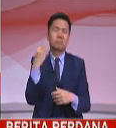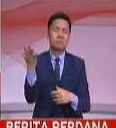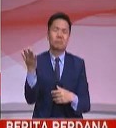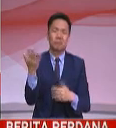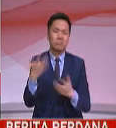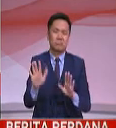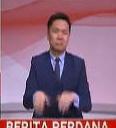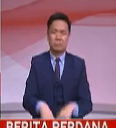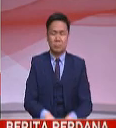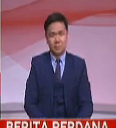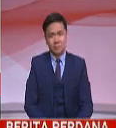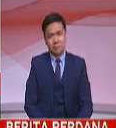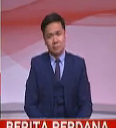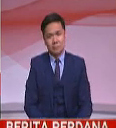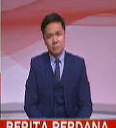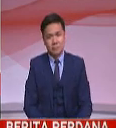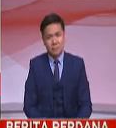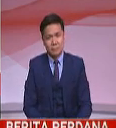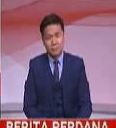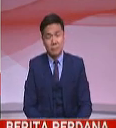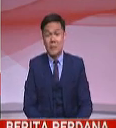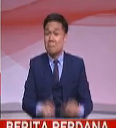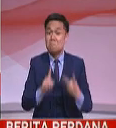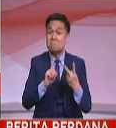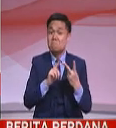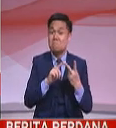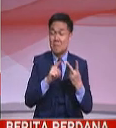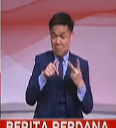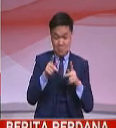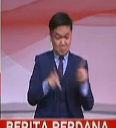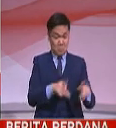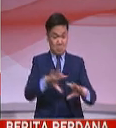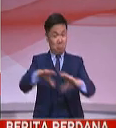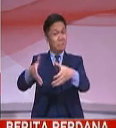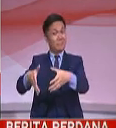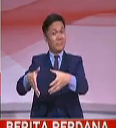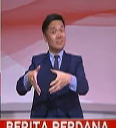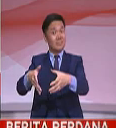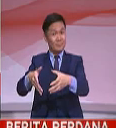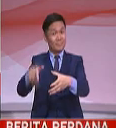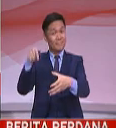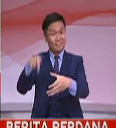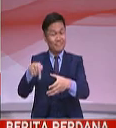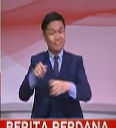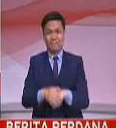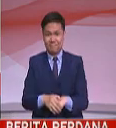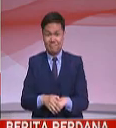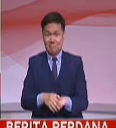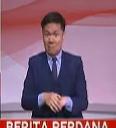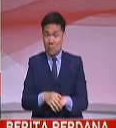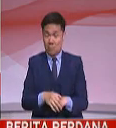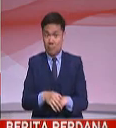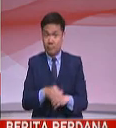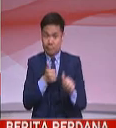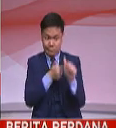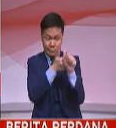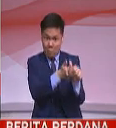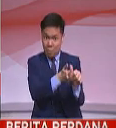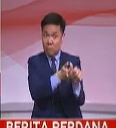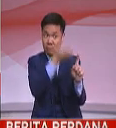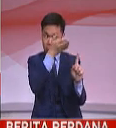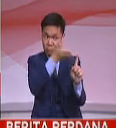hati dan mereka tidak lakukan apa yang